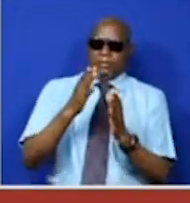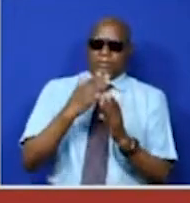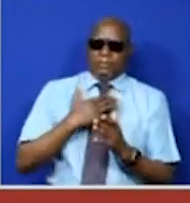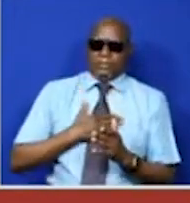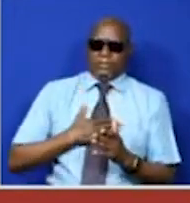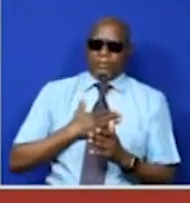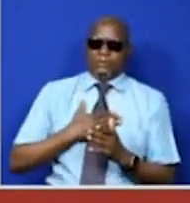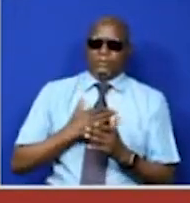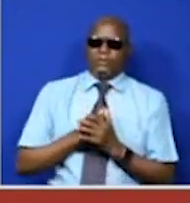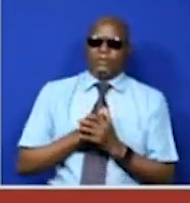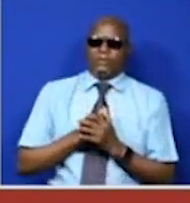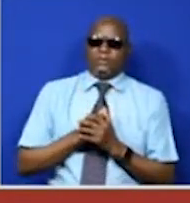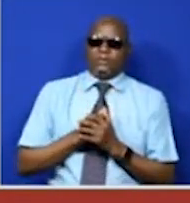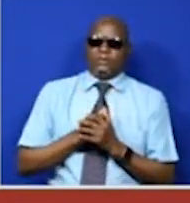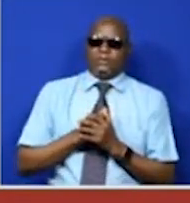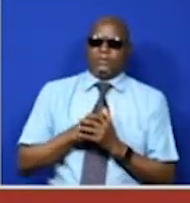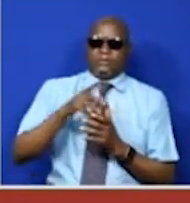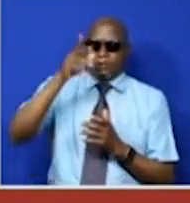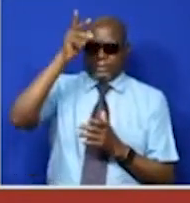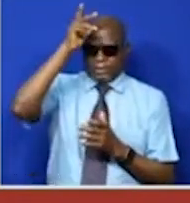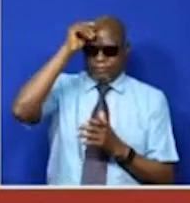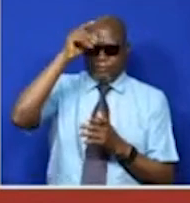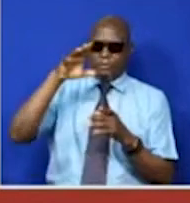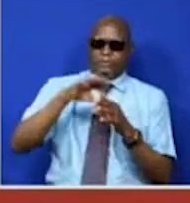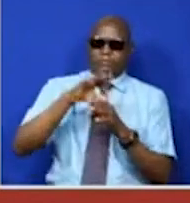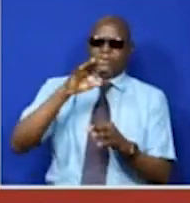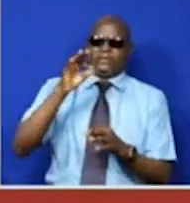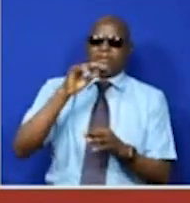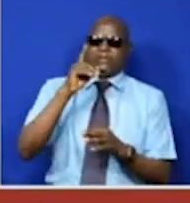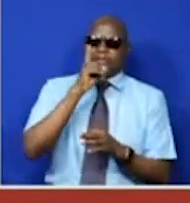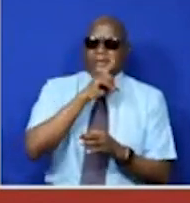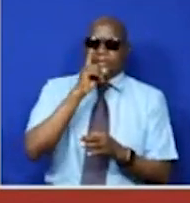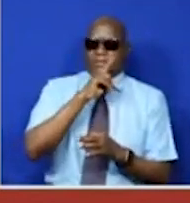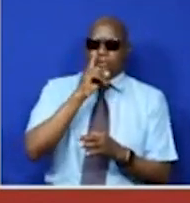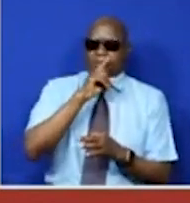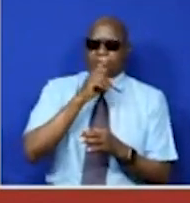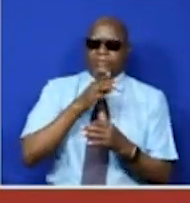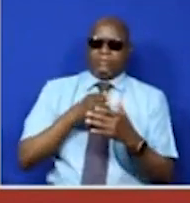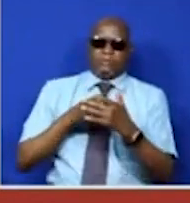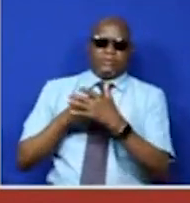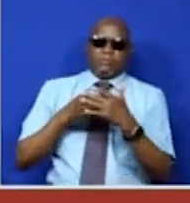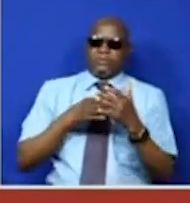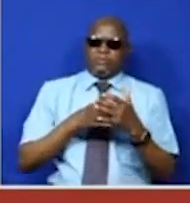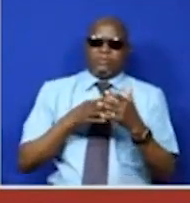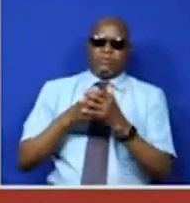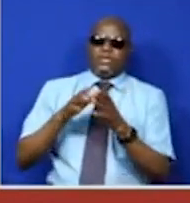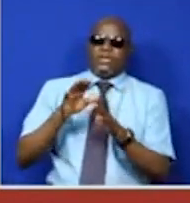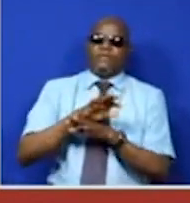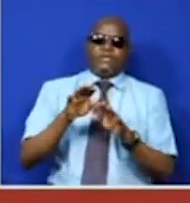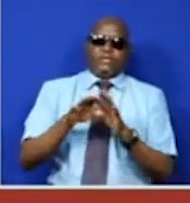kuna pepo chafu ya upingamizi, kupinga kila kitu.